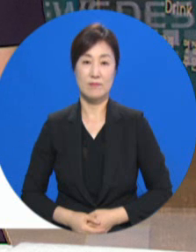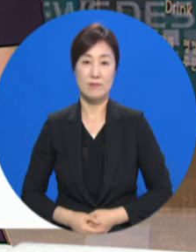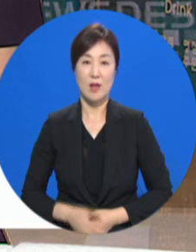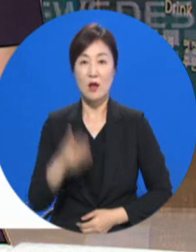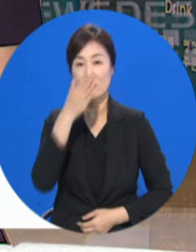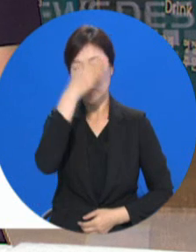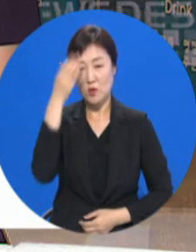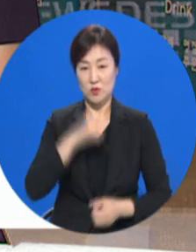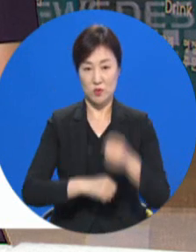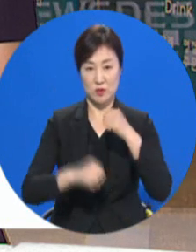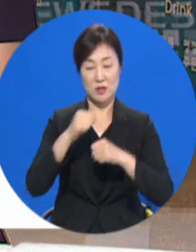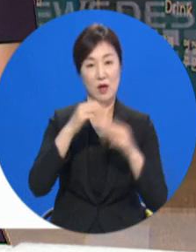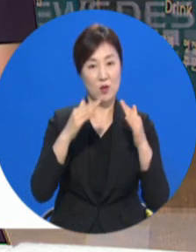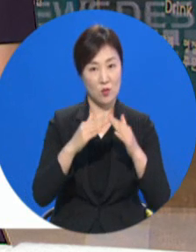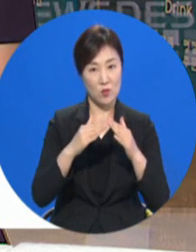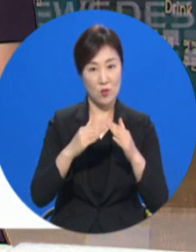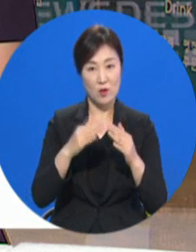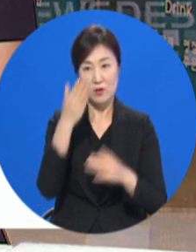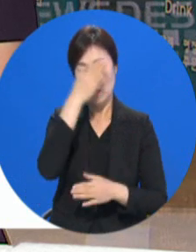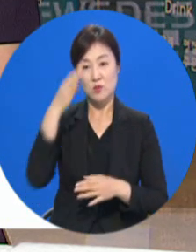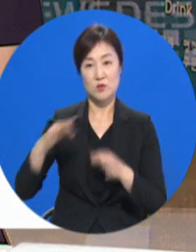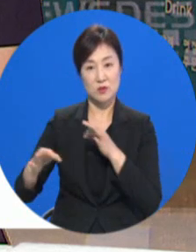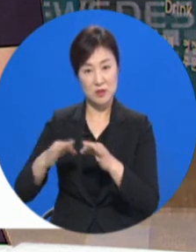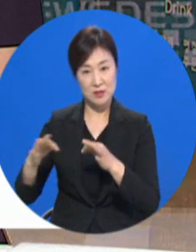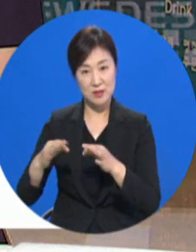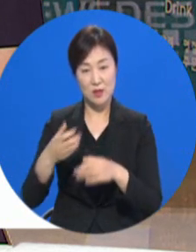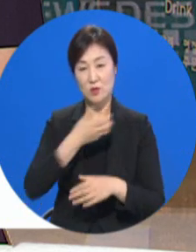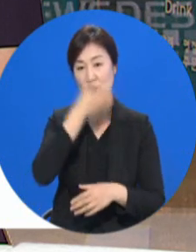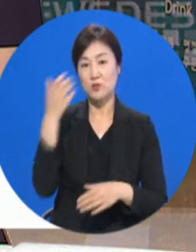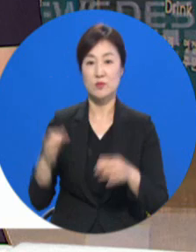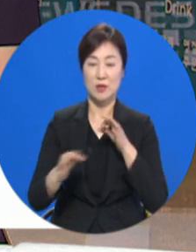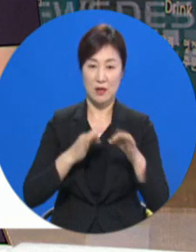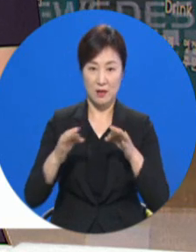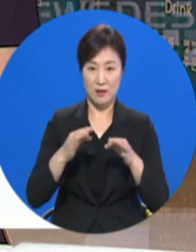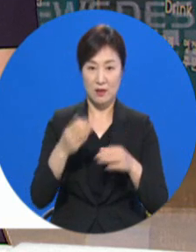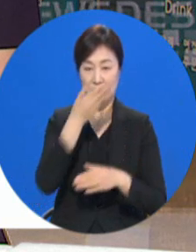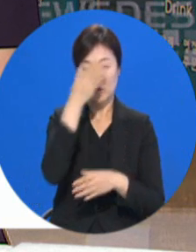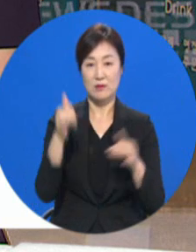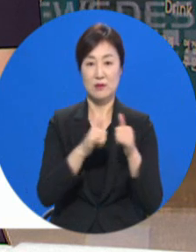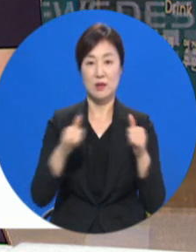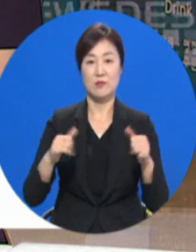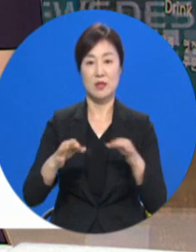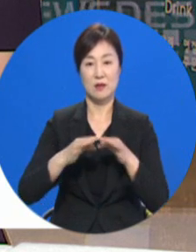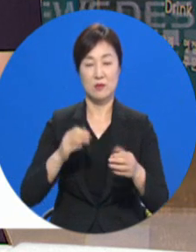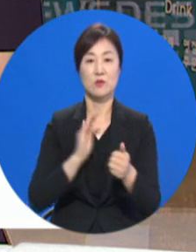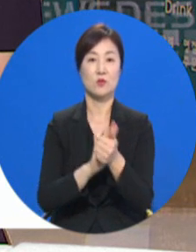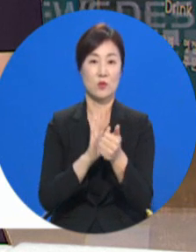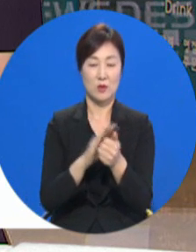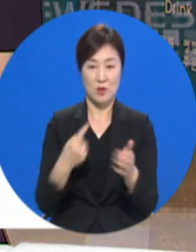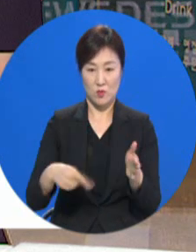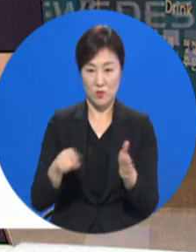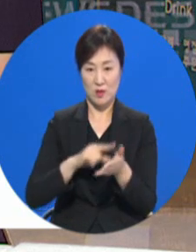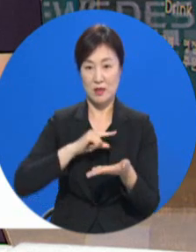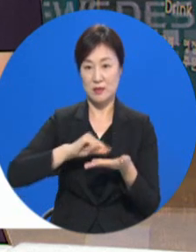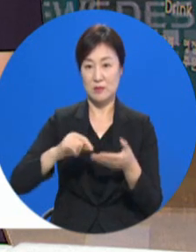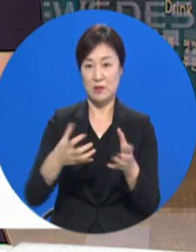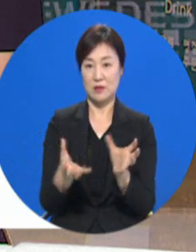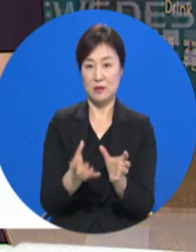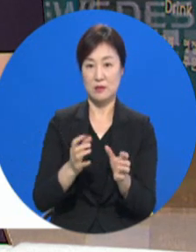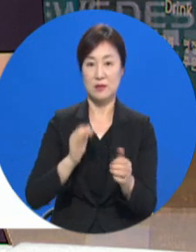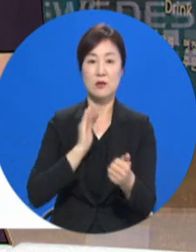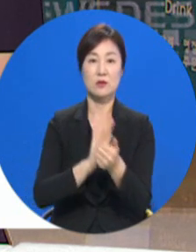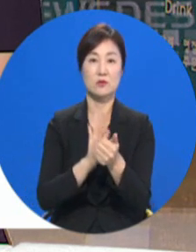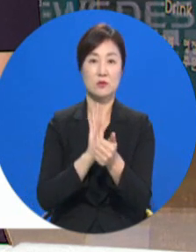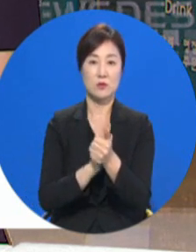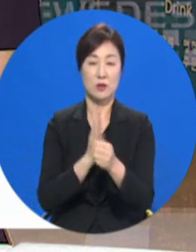청춘 창고, 청춘 웃장, 꿈뚜락몰, 바로 청년층들의 창업을 돕기 위해서 지자체들이 역점적으로 지원하고 있는 우리